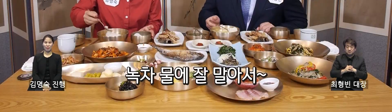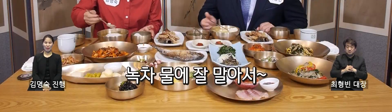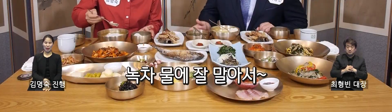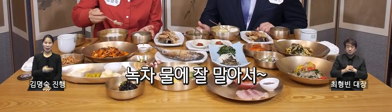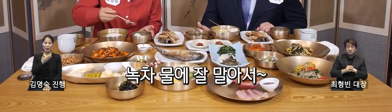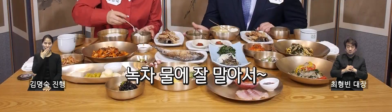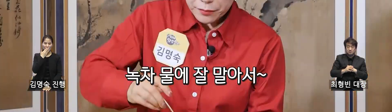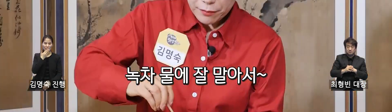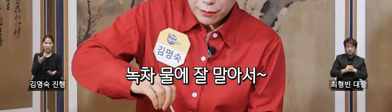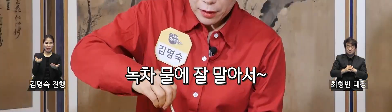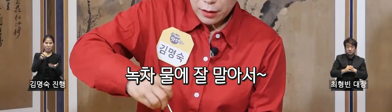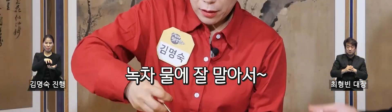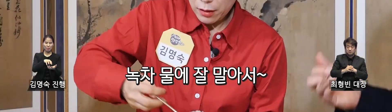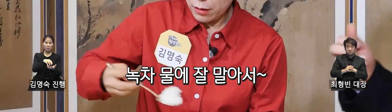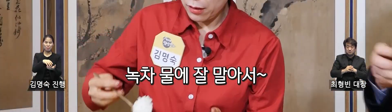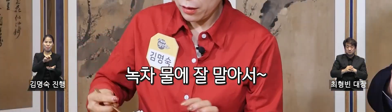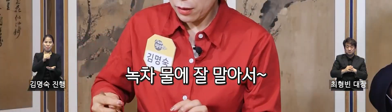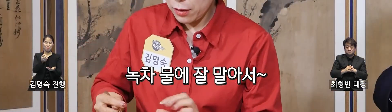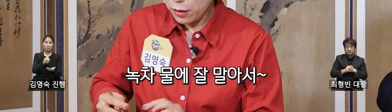알아서 해